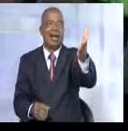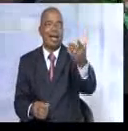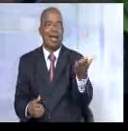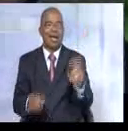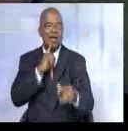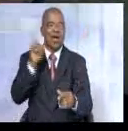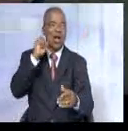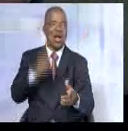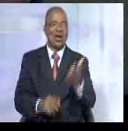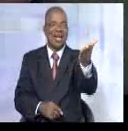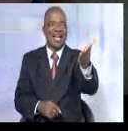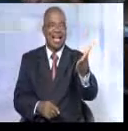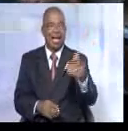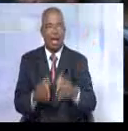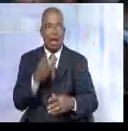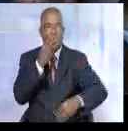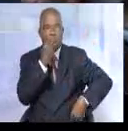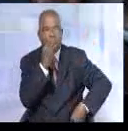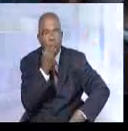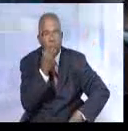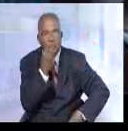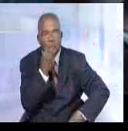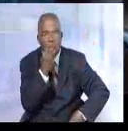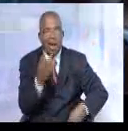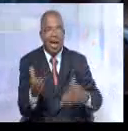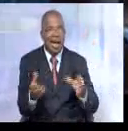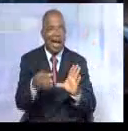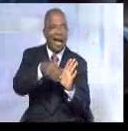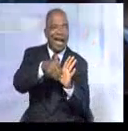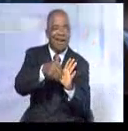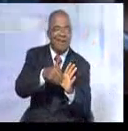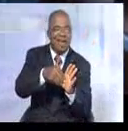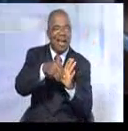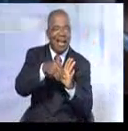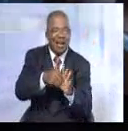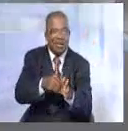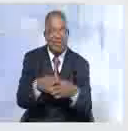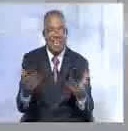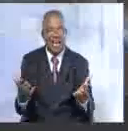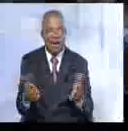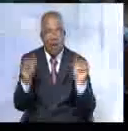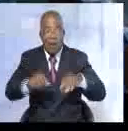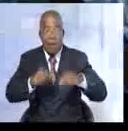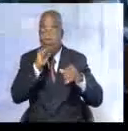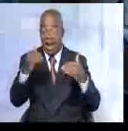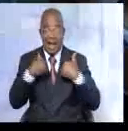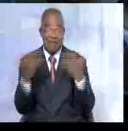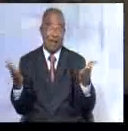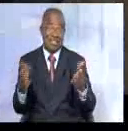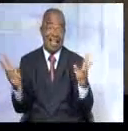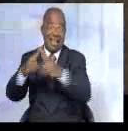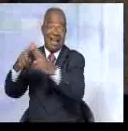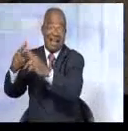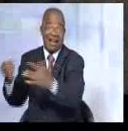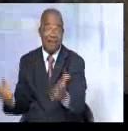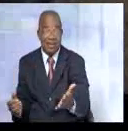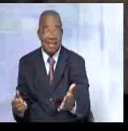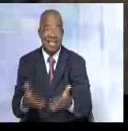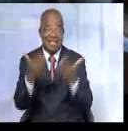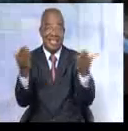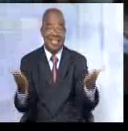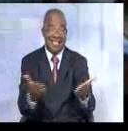plus sollicités par les Abidjanais. La viande qui ne peut pas trouver en ville, ils savent qu'arriver ici, ils peuvent en avoir. Nous